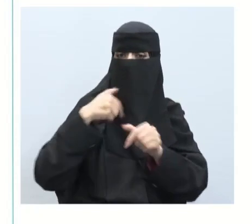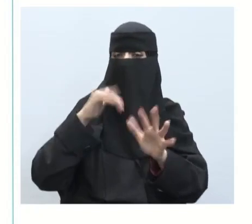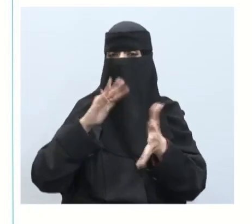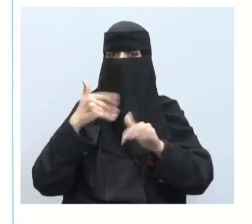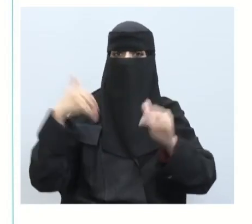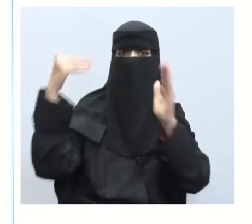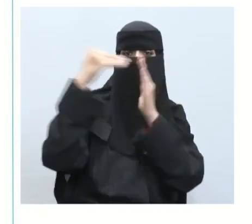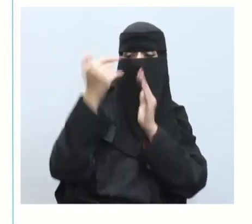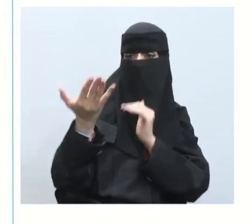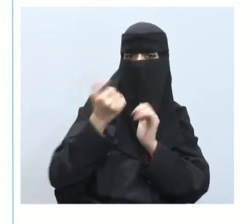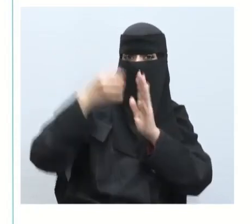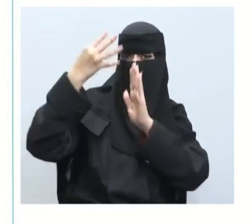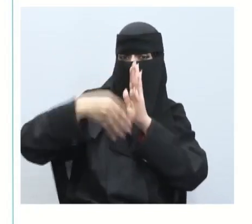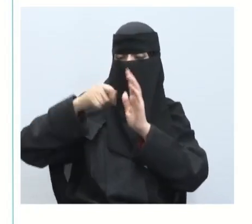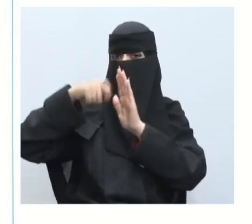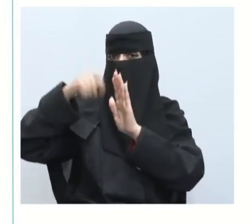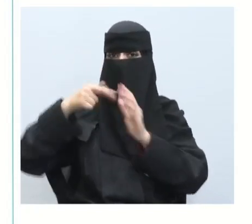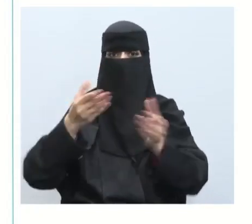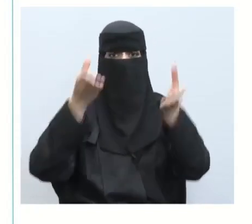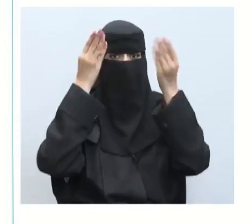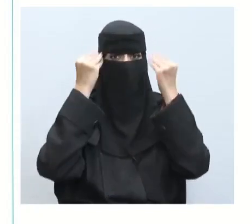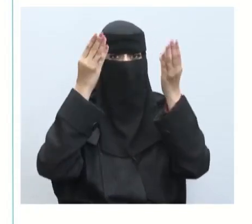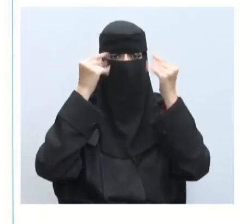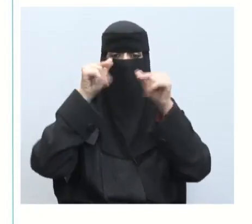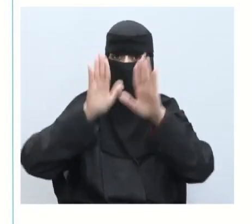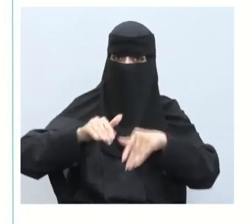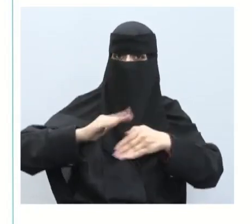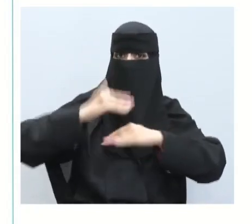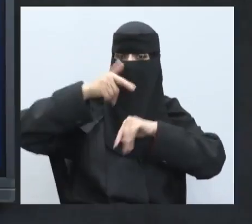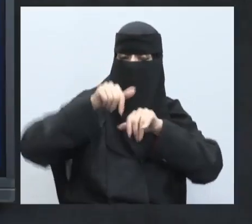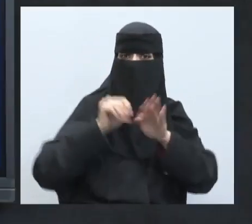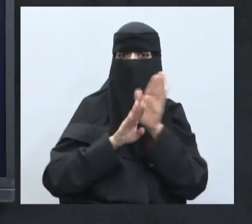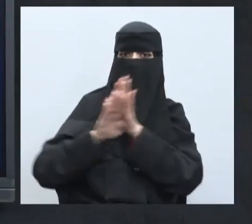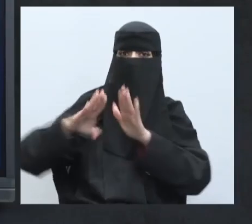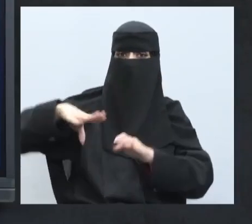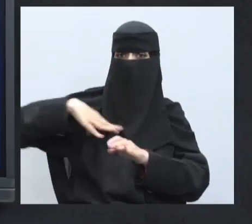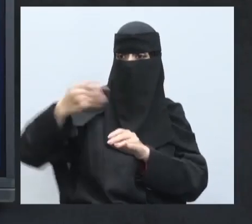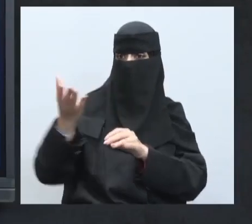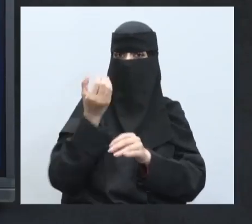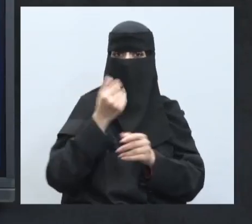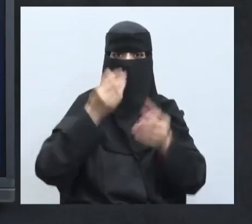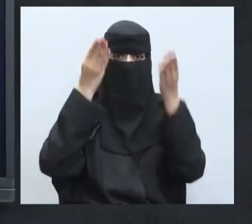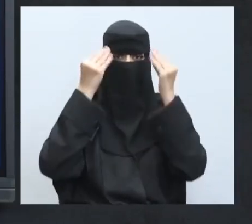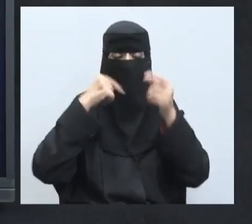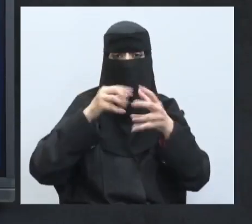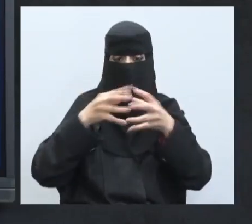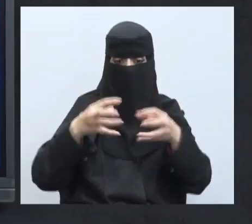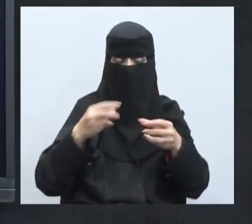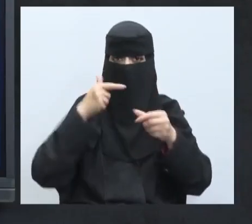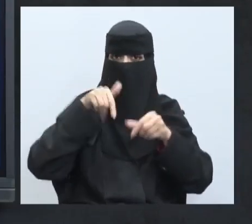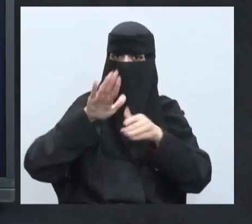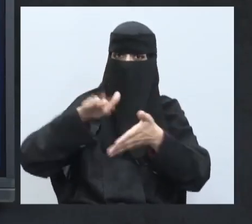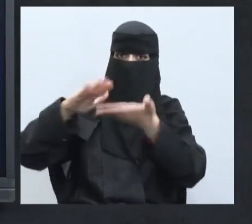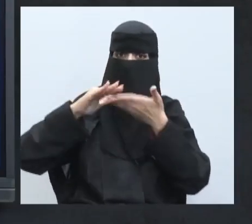الاعتماد على اتخاذ القرار من خلال البيانات اصبح هنا هك اجهزه تدعم المدراء في اخذ البيانات في تحليلها وحتى في